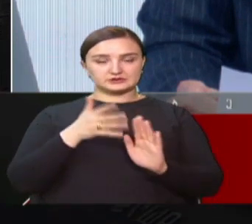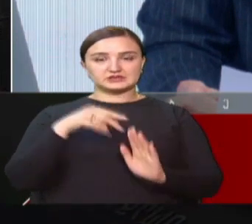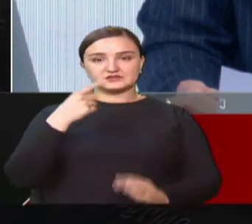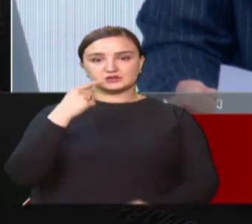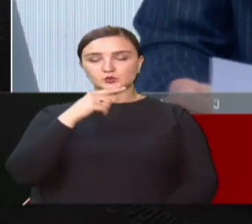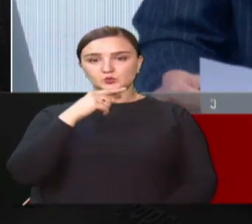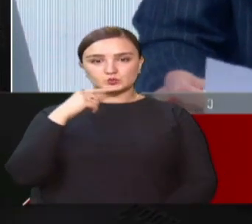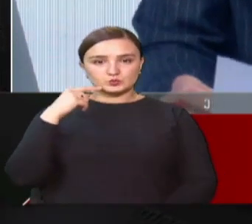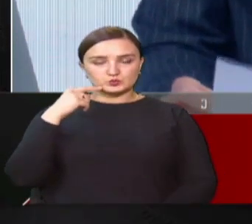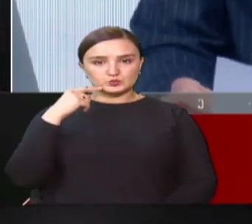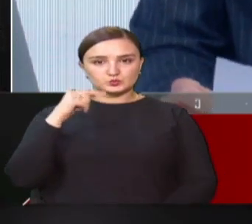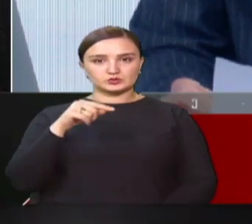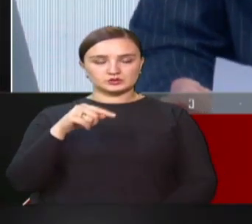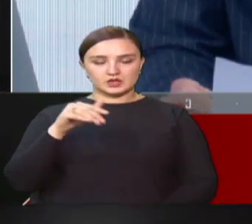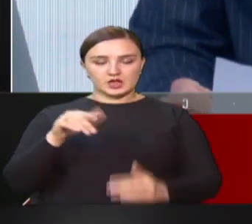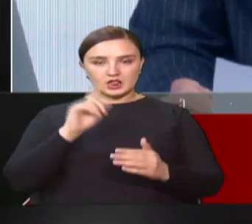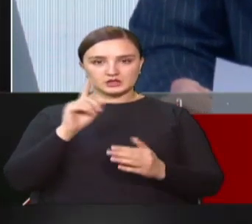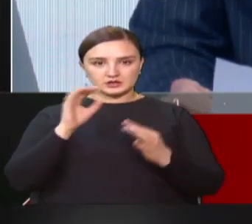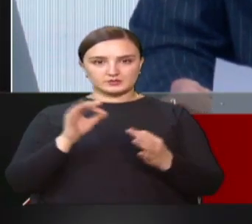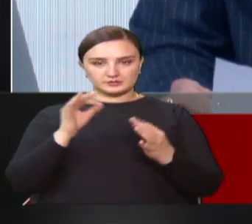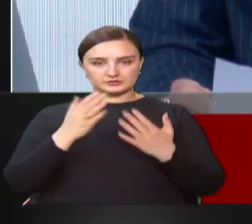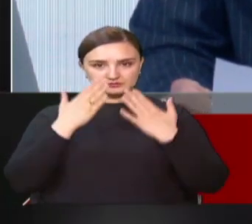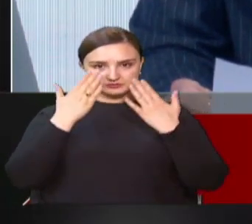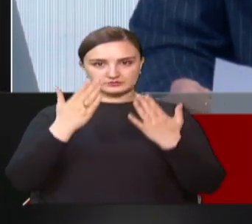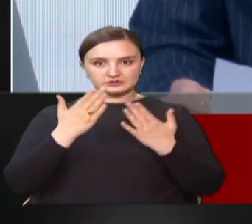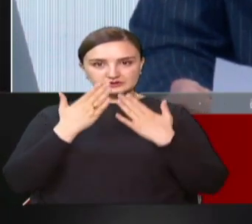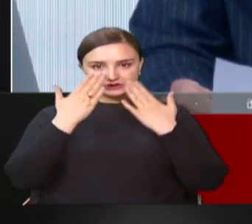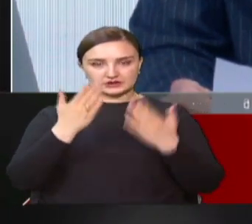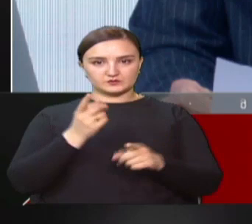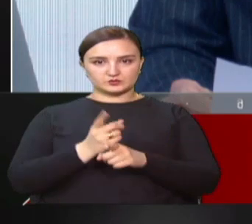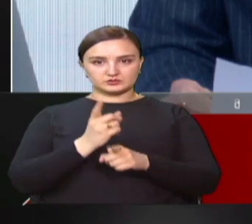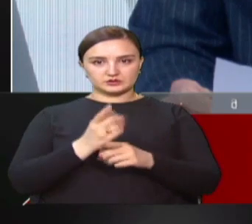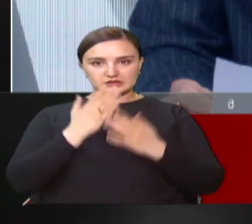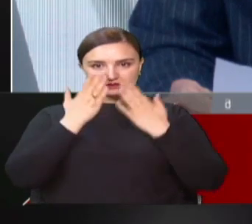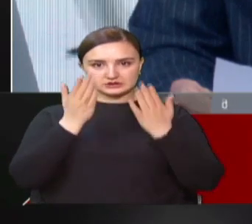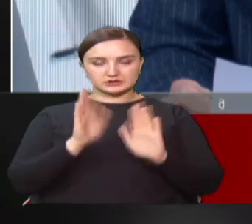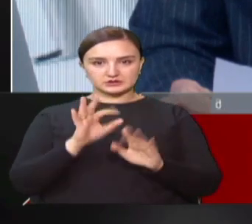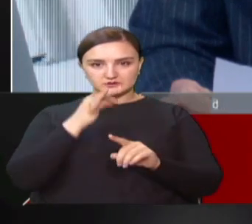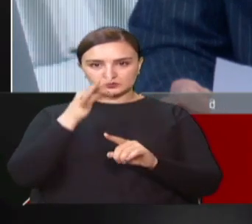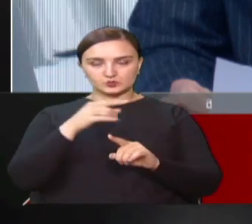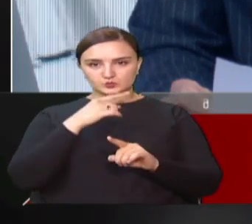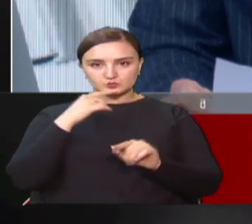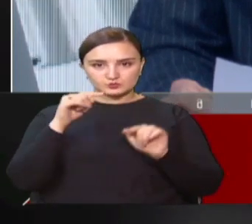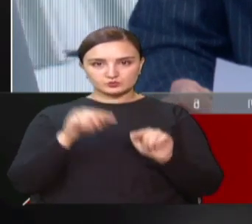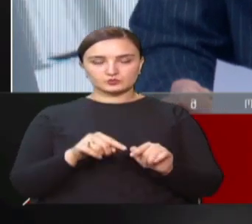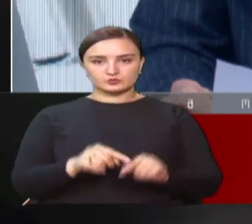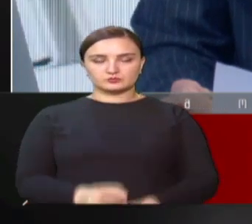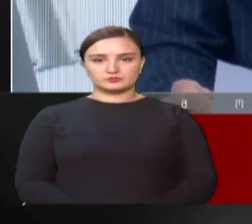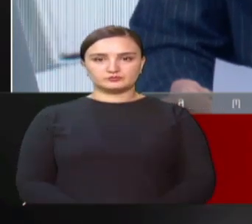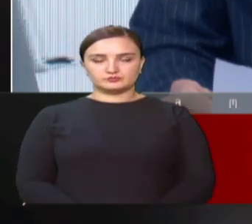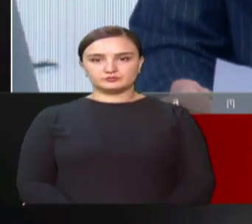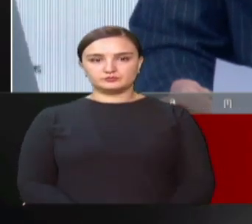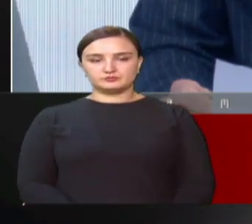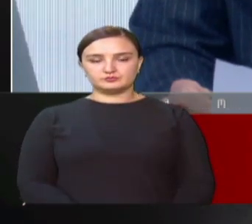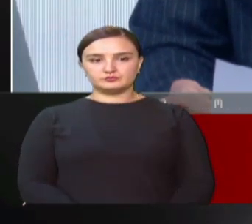რუსული იტყვიან იმის უკან არ უნდა წაიკითხოს ახალგაზრდა არაფერი. აი წაკითხვასაც უგძალავენ, კაცო, არ წაიკითხო, გეუბნება რუსული არის და რუსული